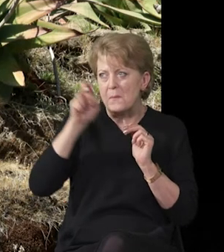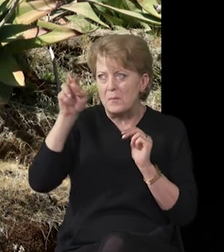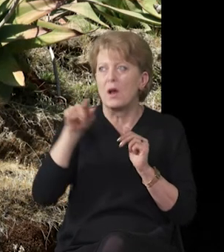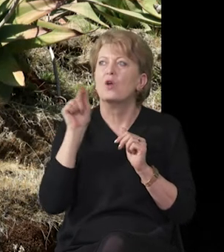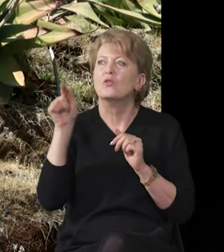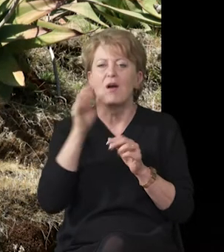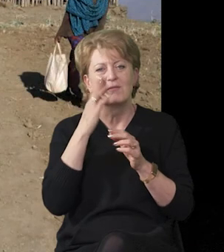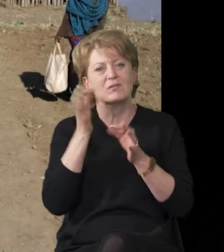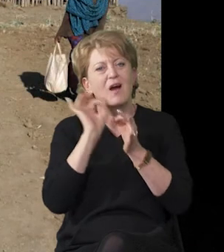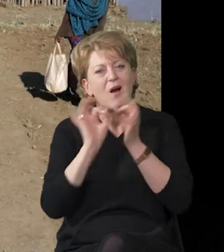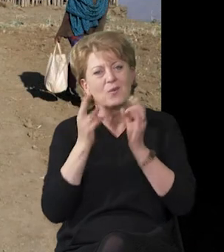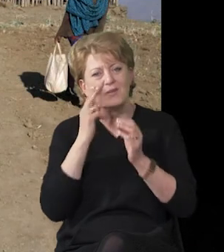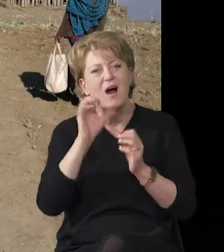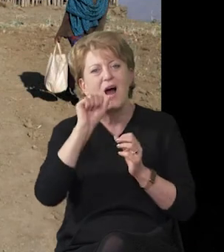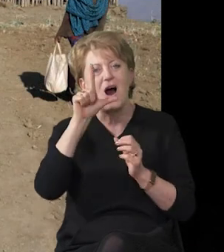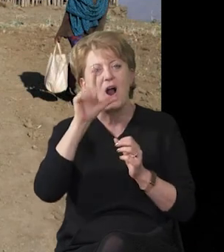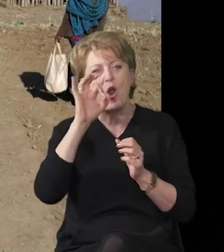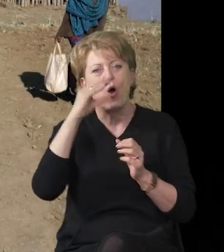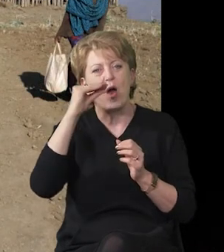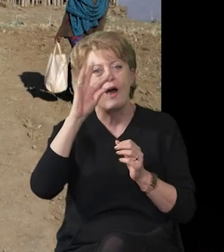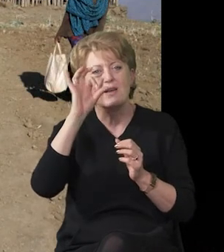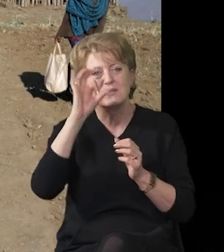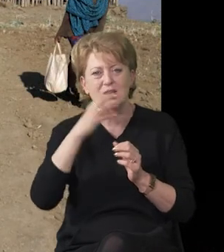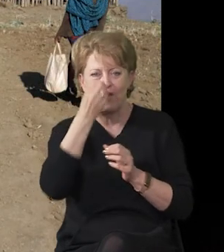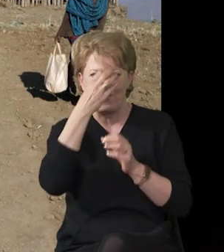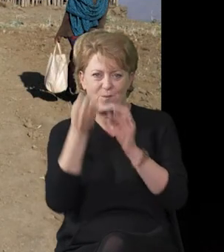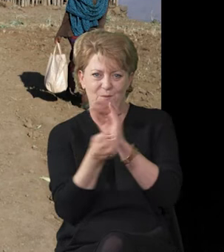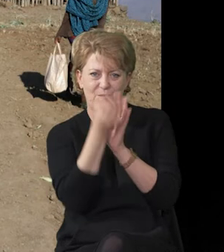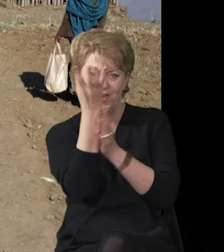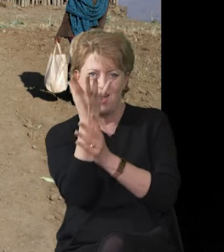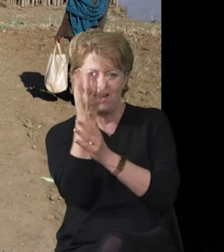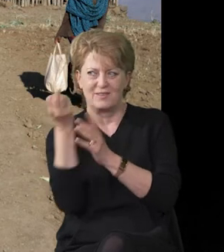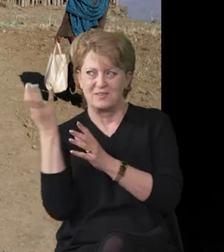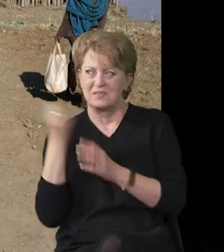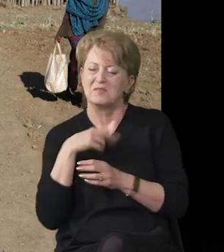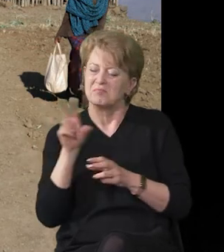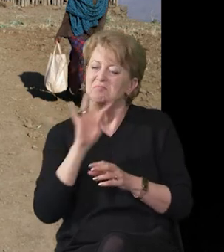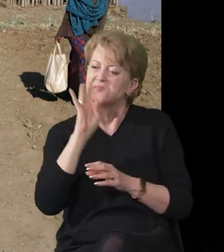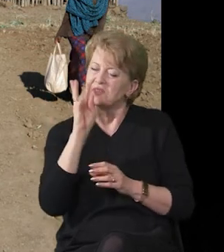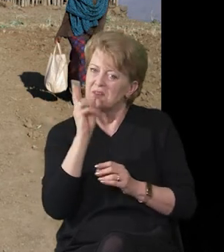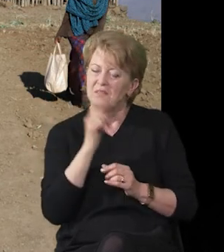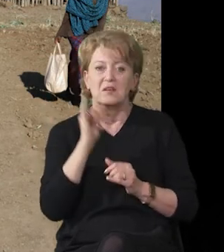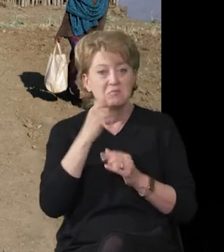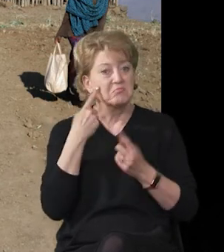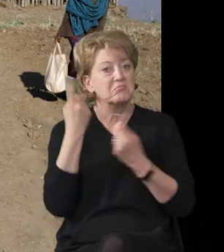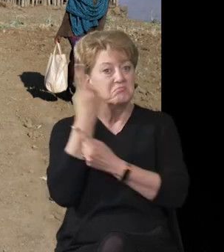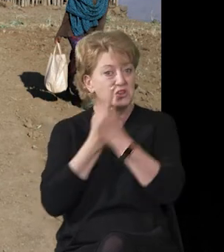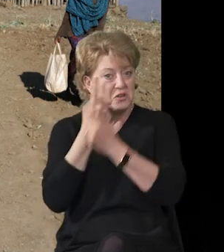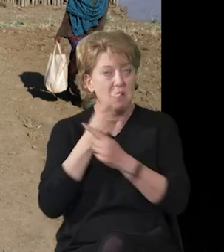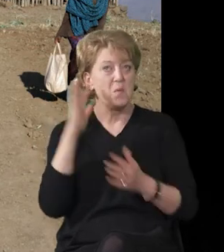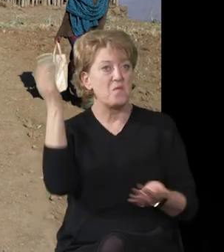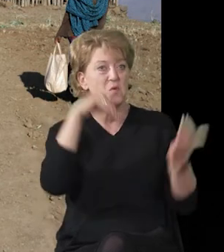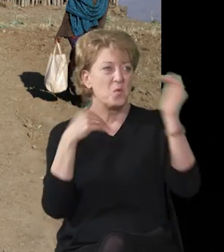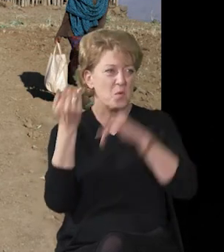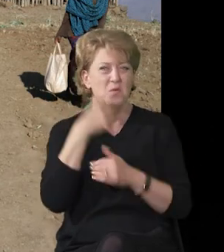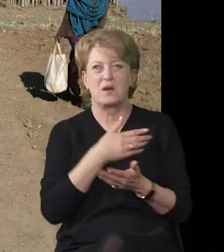więc bardzo pięknie się one prezentowały. I w zasadzie wydawałoby się, że w górach nie będziemy spotykać ludzi, natomiast Etiopia